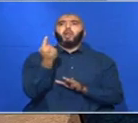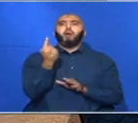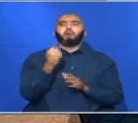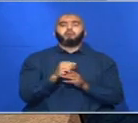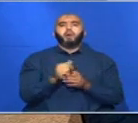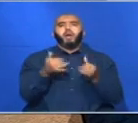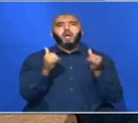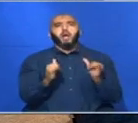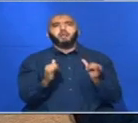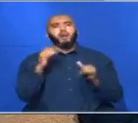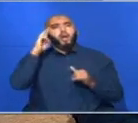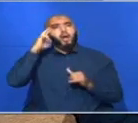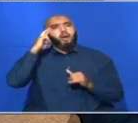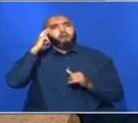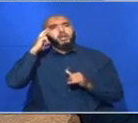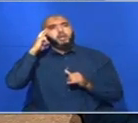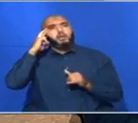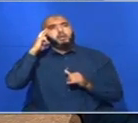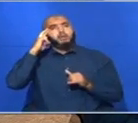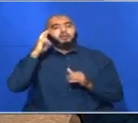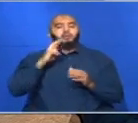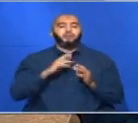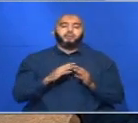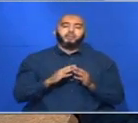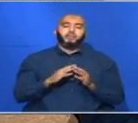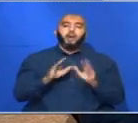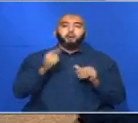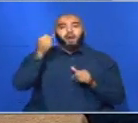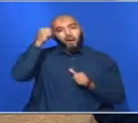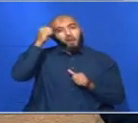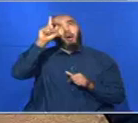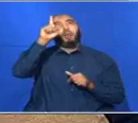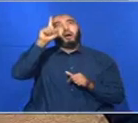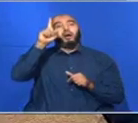عن ذكر الله نتحدث هذه الامسيه